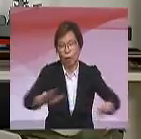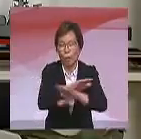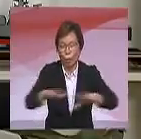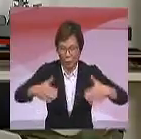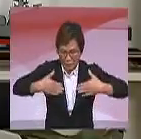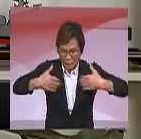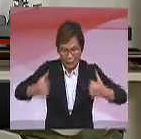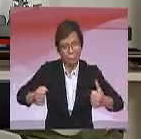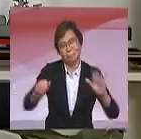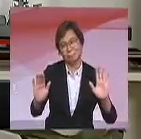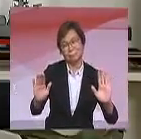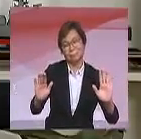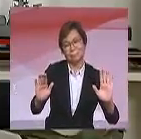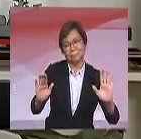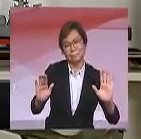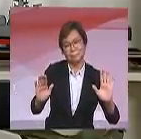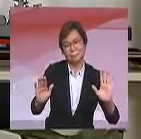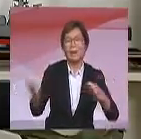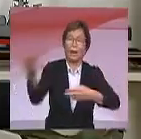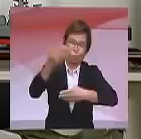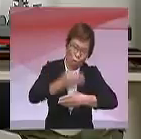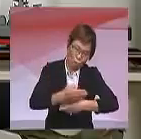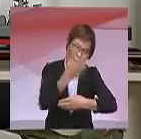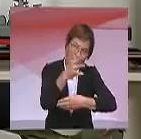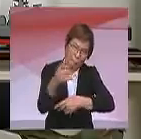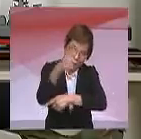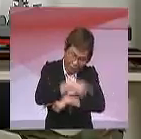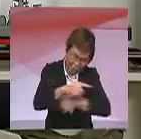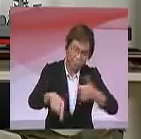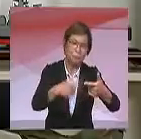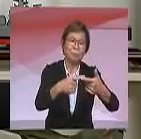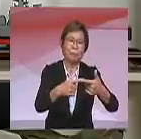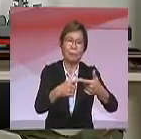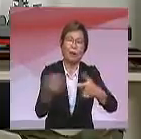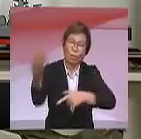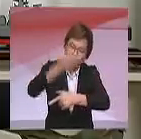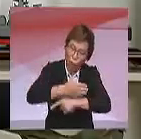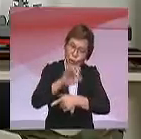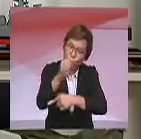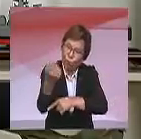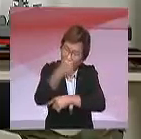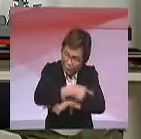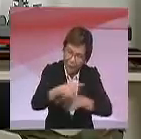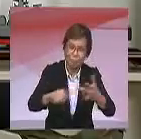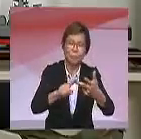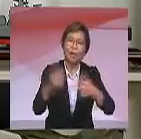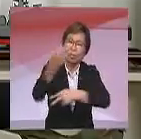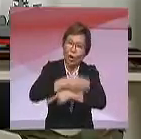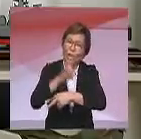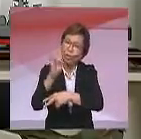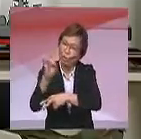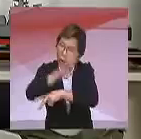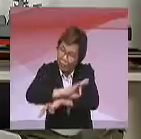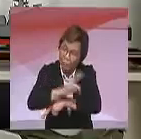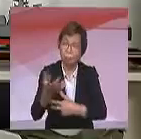kesihatan. Jadi isu kuarantin 14 hari, kuarantin 10 hari, kuarantin 7